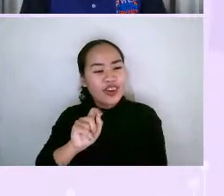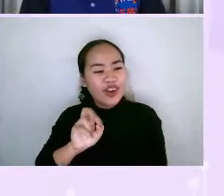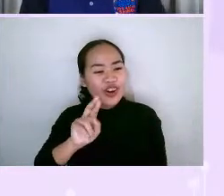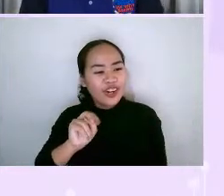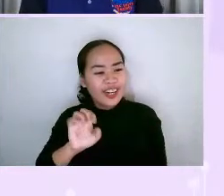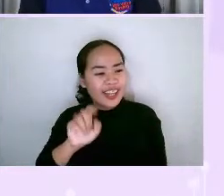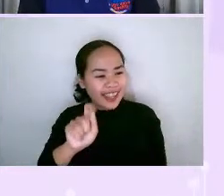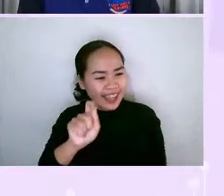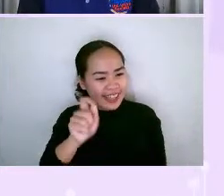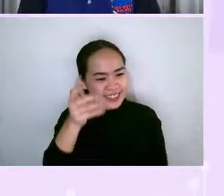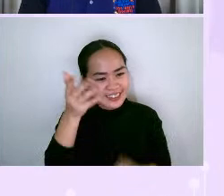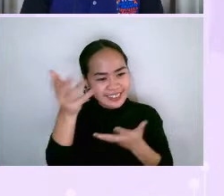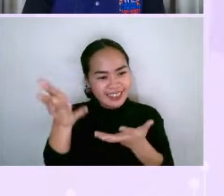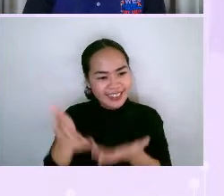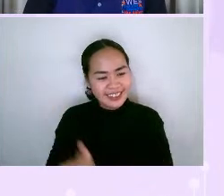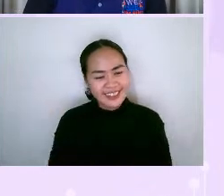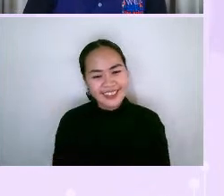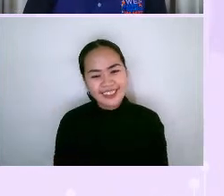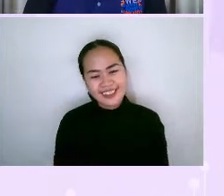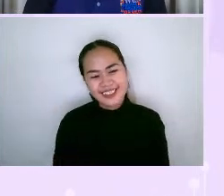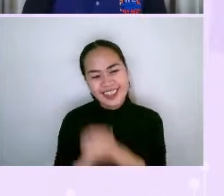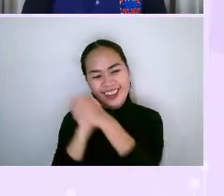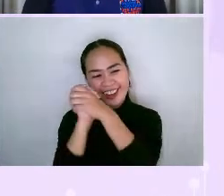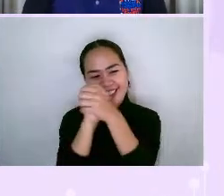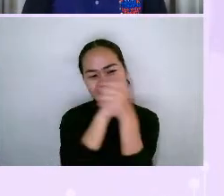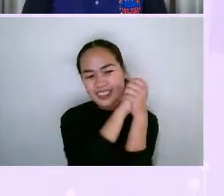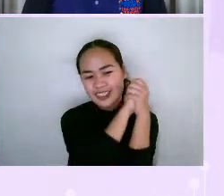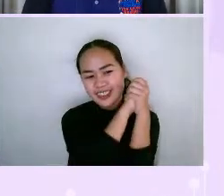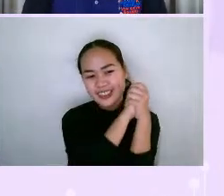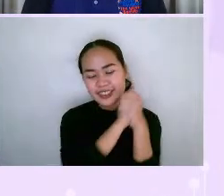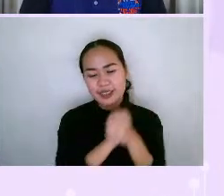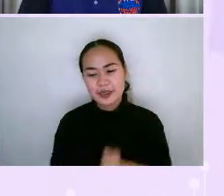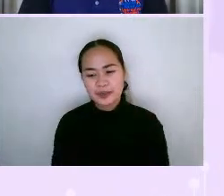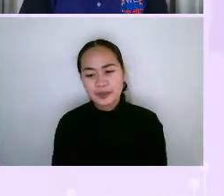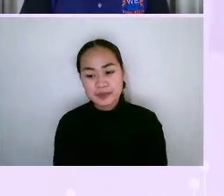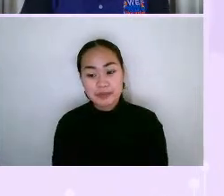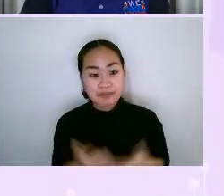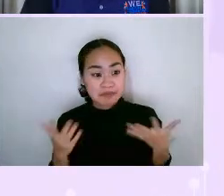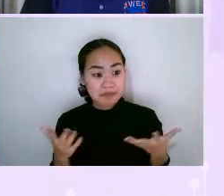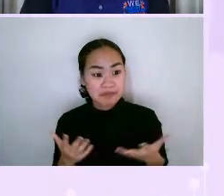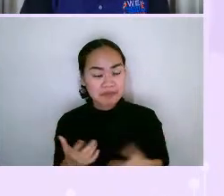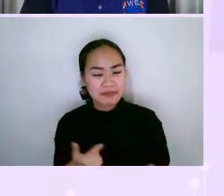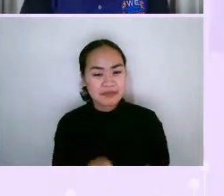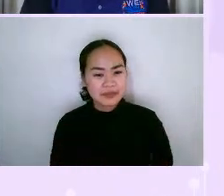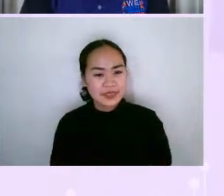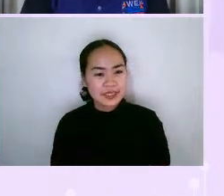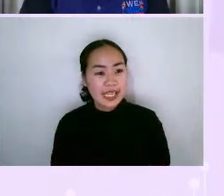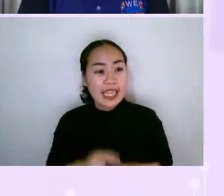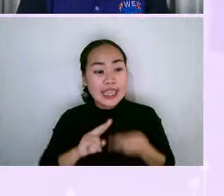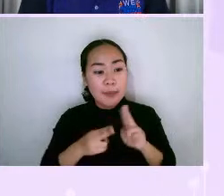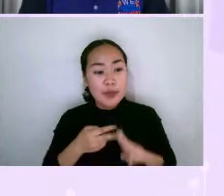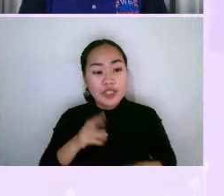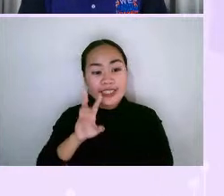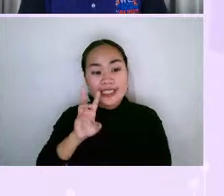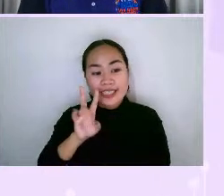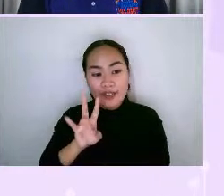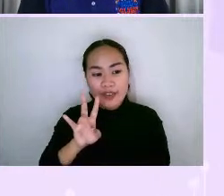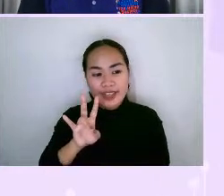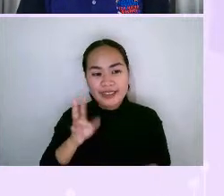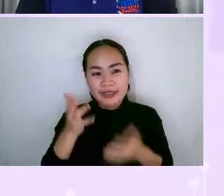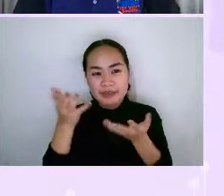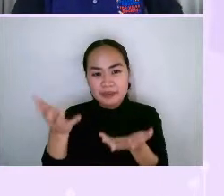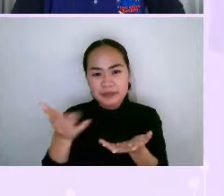internet. Yan, congratulations po. And I cracked the code challenge number 7.